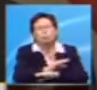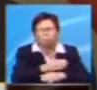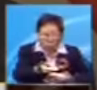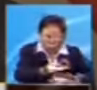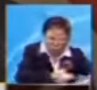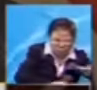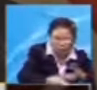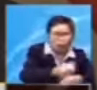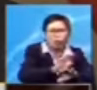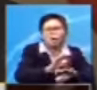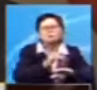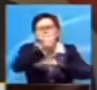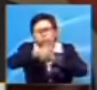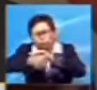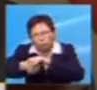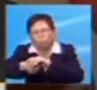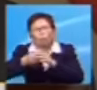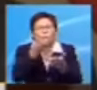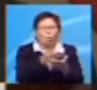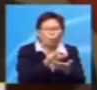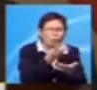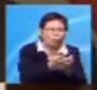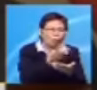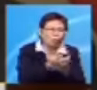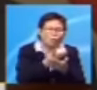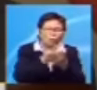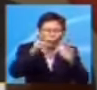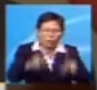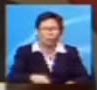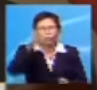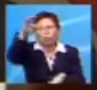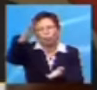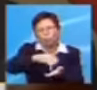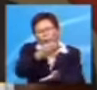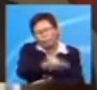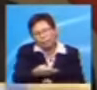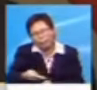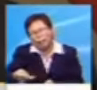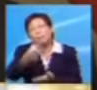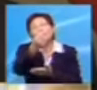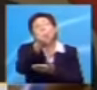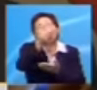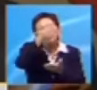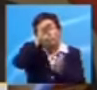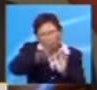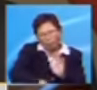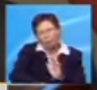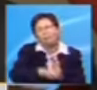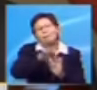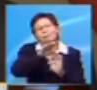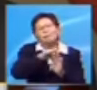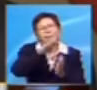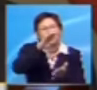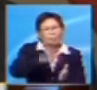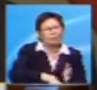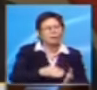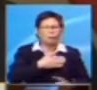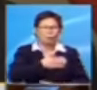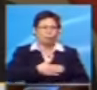Wang rakyat yang dijadikan subsidi untuk mengurangkan harga barangan itu dinikmati juga